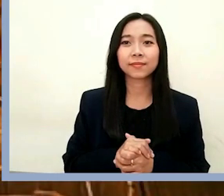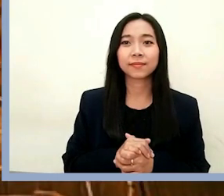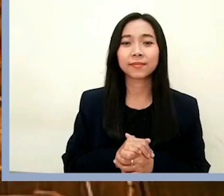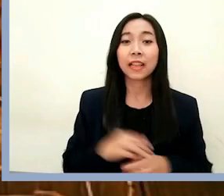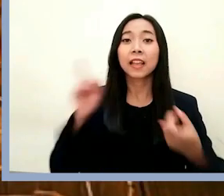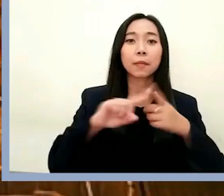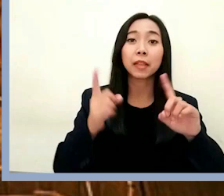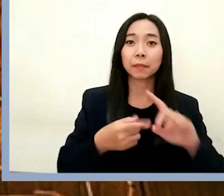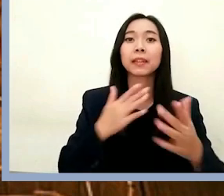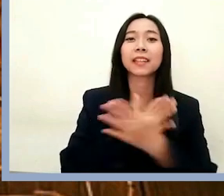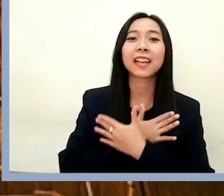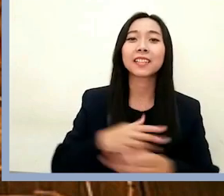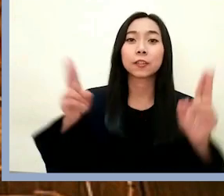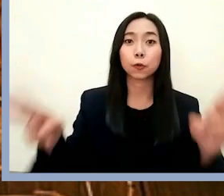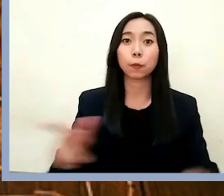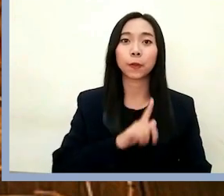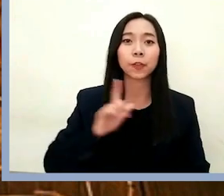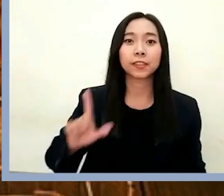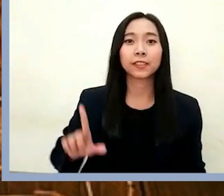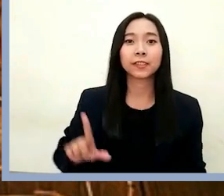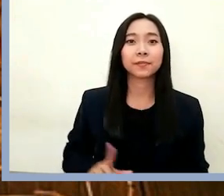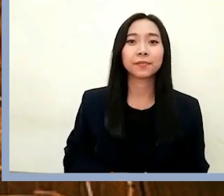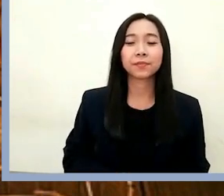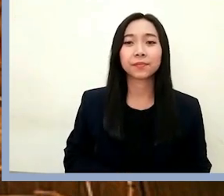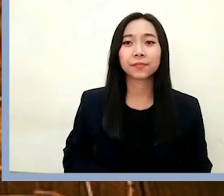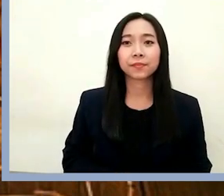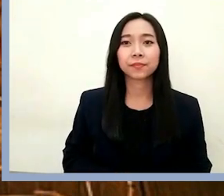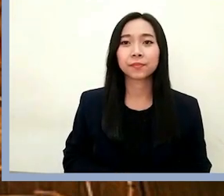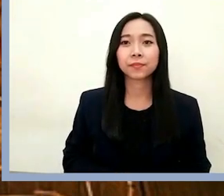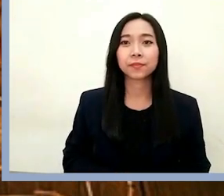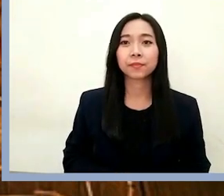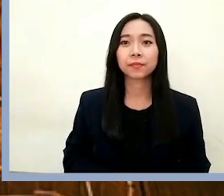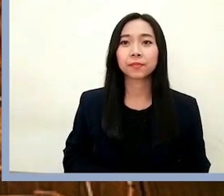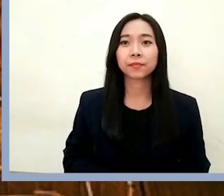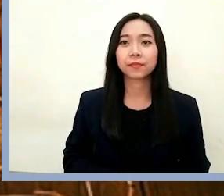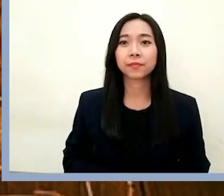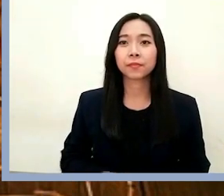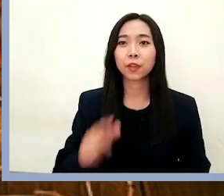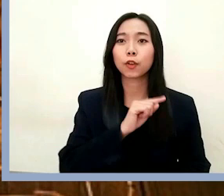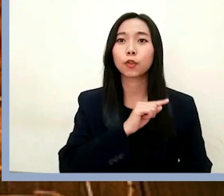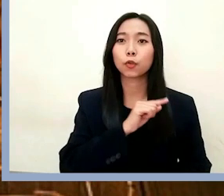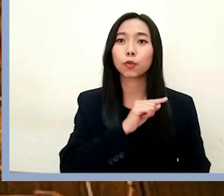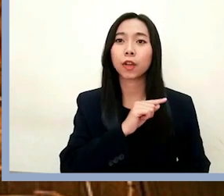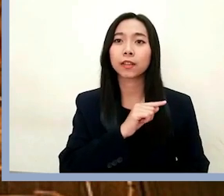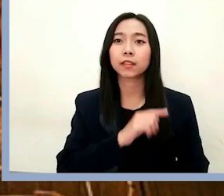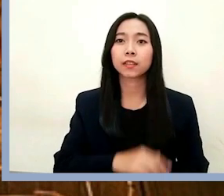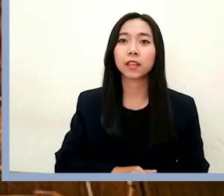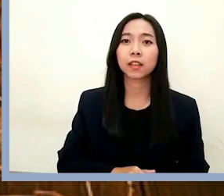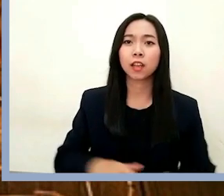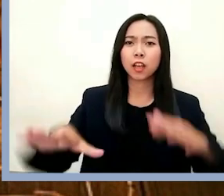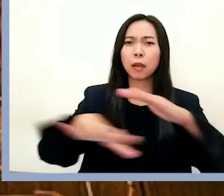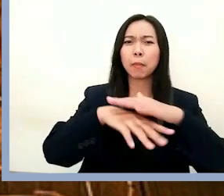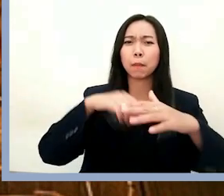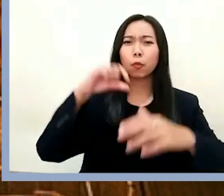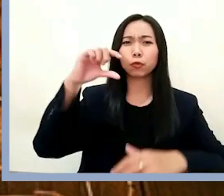saudara-saudara jemaat yang dikasihi oleh Tuhan profesi seorang pemungut cukai pada zaman Yesus itu